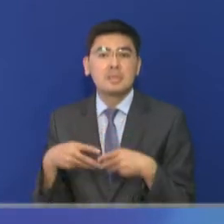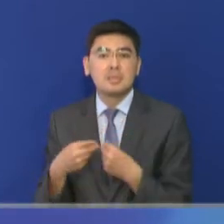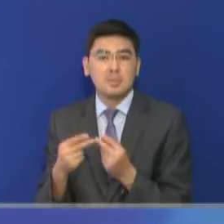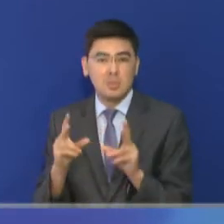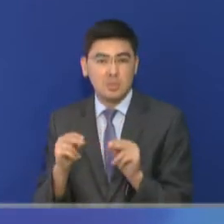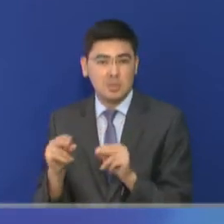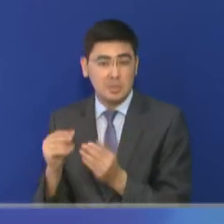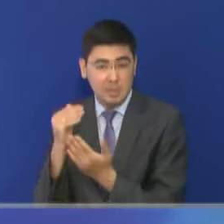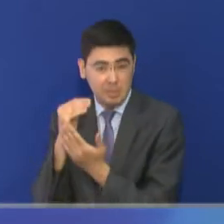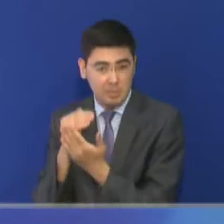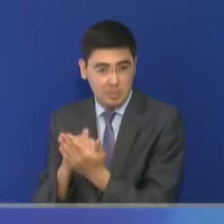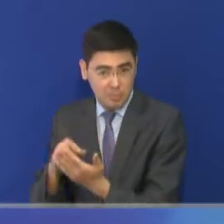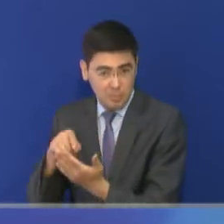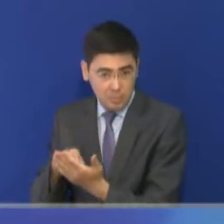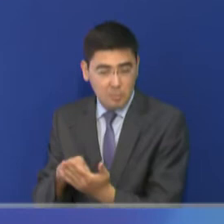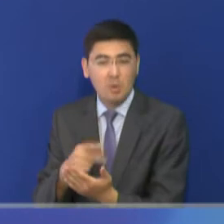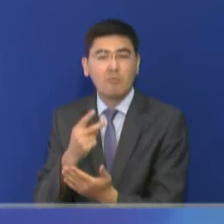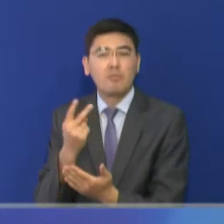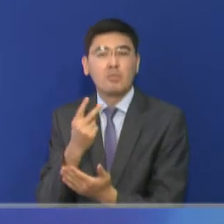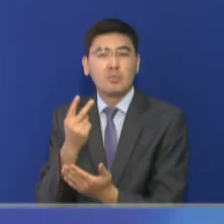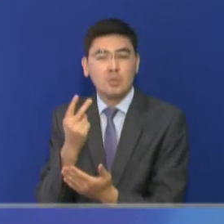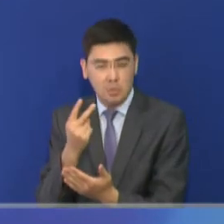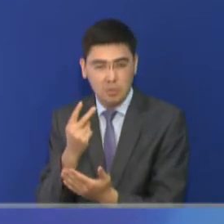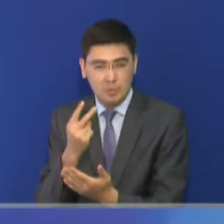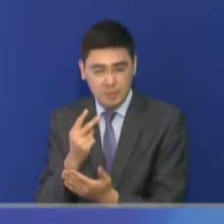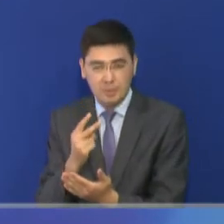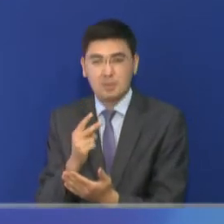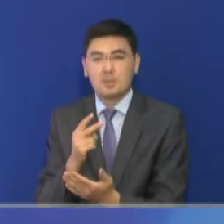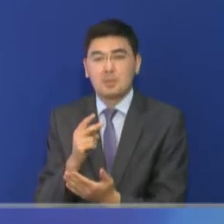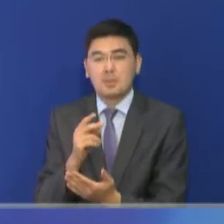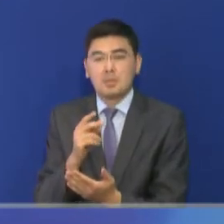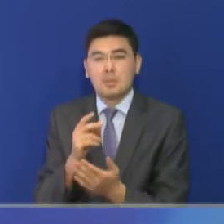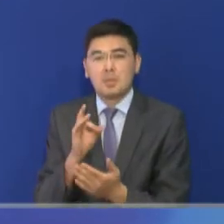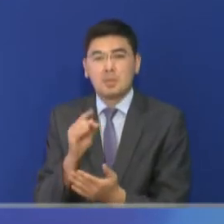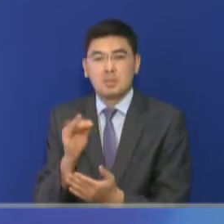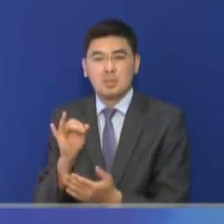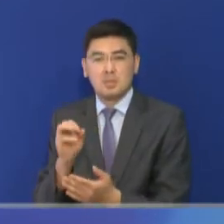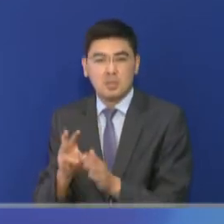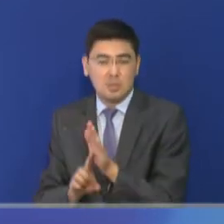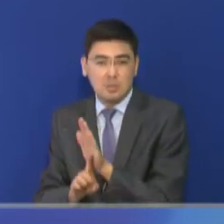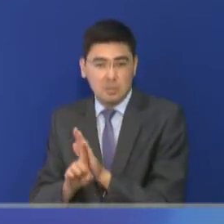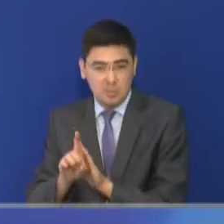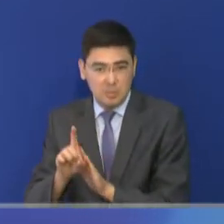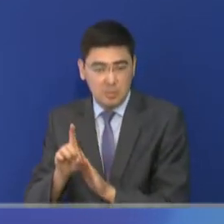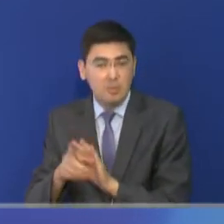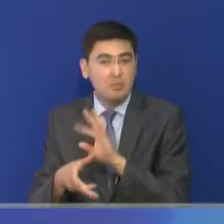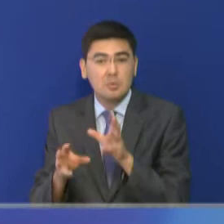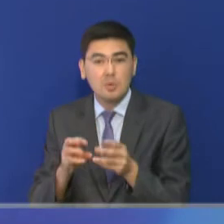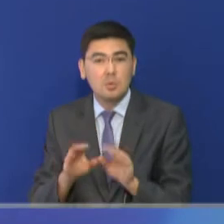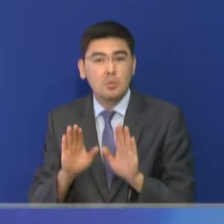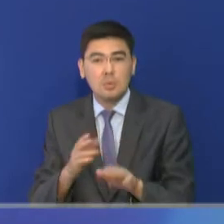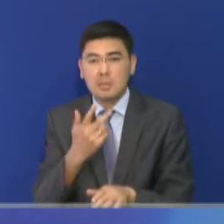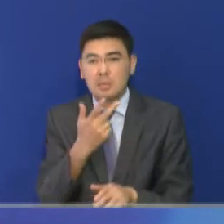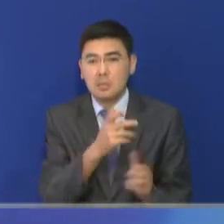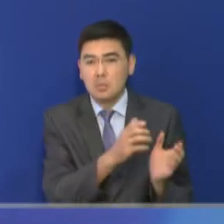әлеуметтік бағдарламасының 2-ші кезеңіне құжаттарды қабылдау жұмысы жанданды. Естеріңізге сала кетсек, аталмыш мемлекеттік бағдарламаға азаматтардың тек 3